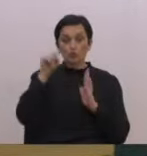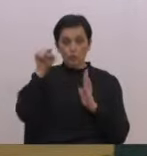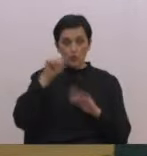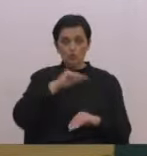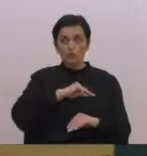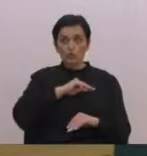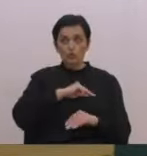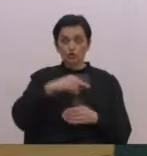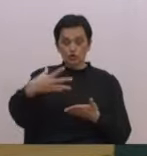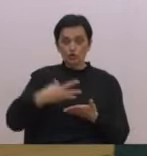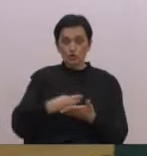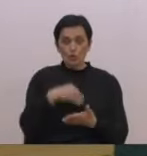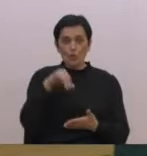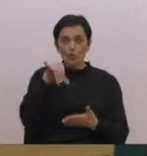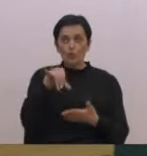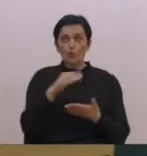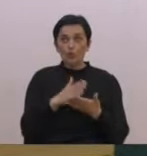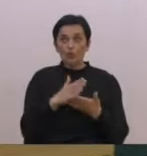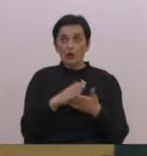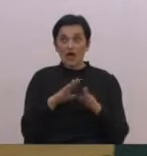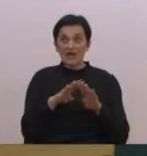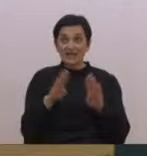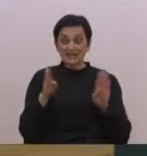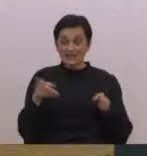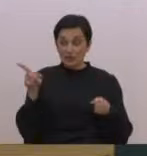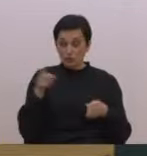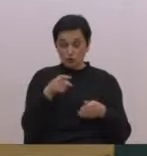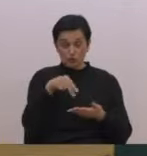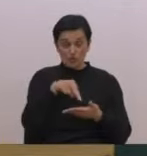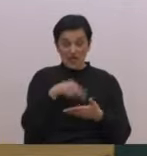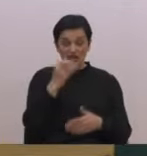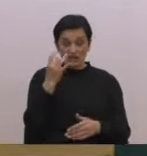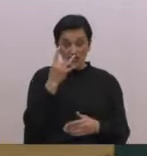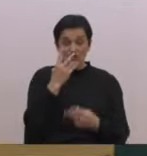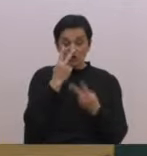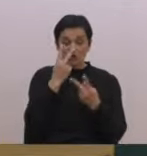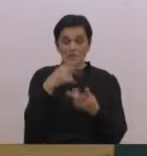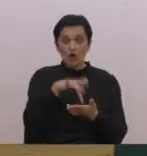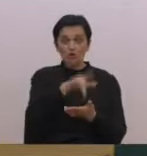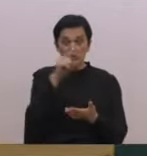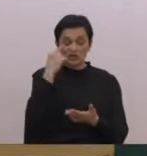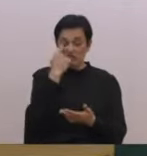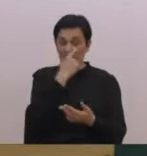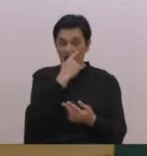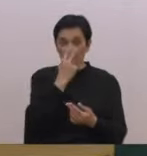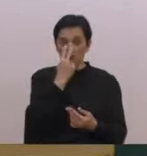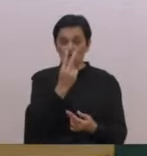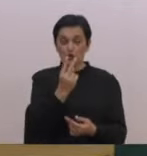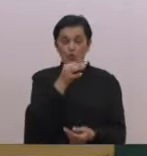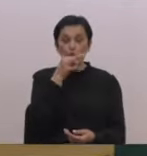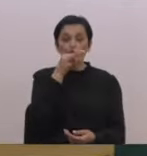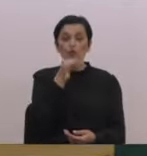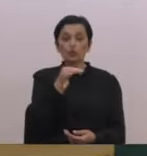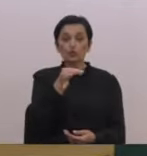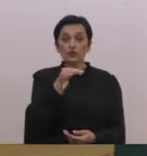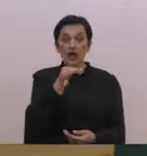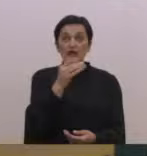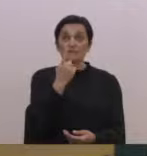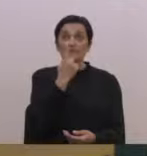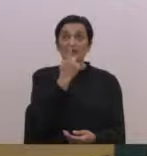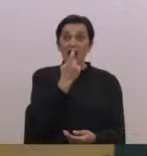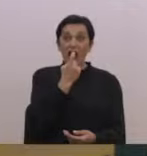და შემოსავალი აქვს. Ტრიბუნაზე რომ დადგებით კიდევ ერთხელ შეხედეთ მოსახლეობას თვალებში და უთხარით რომ თურმე